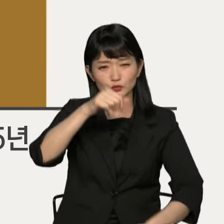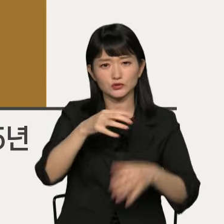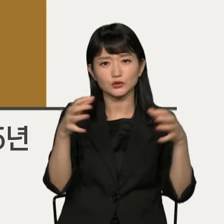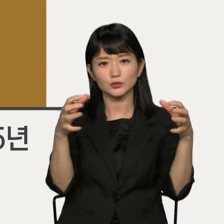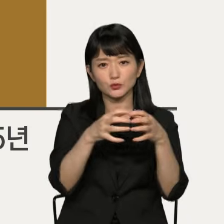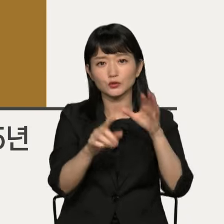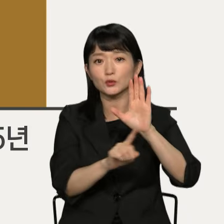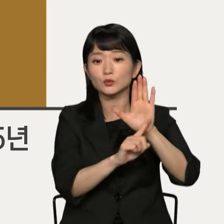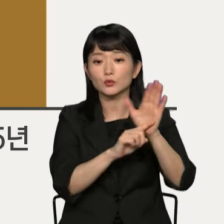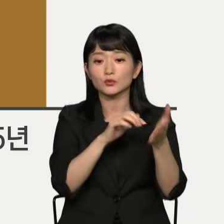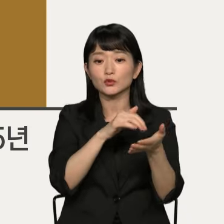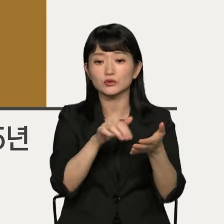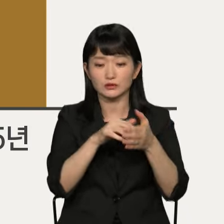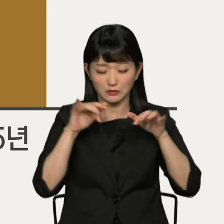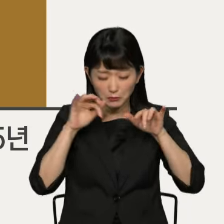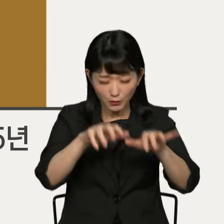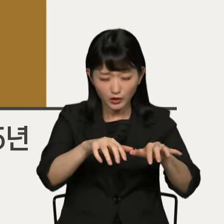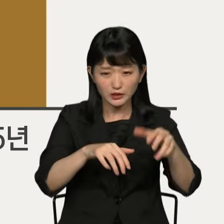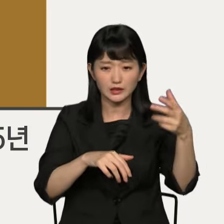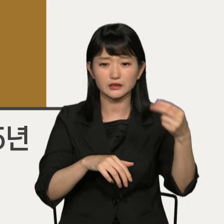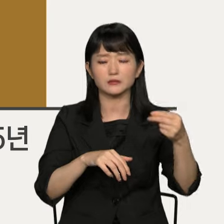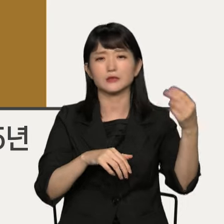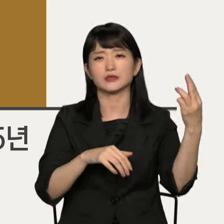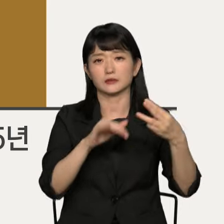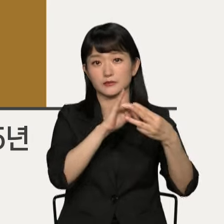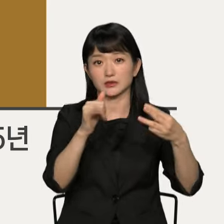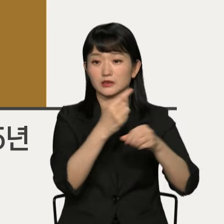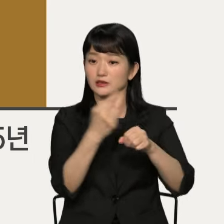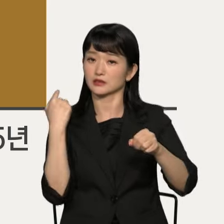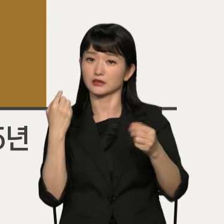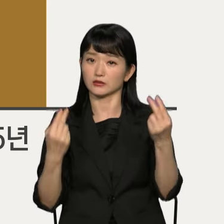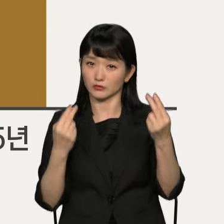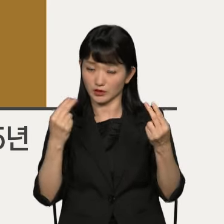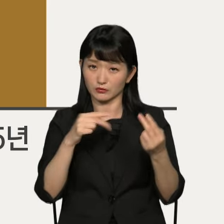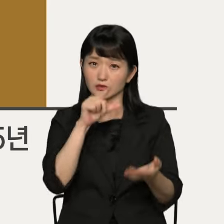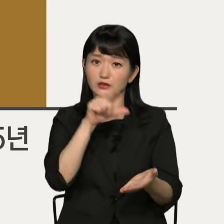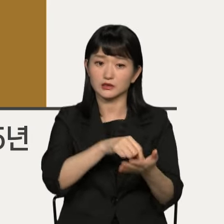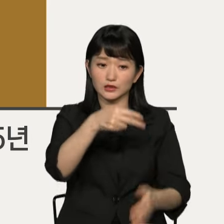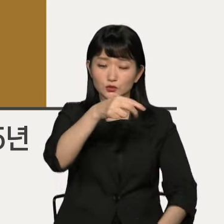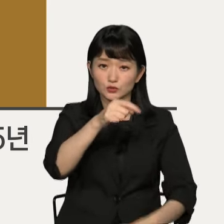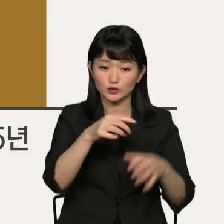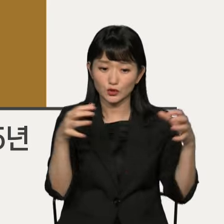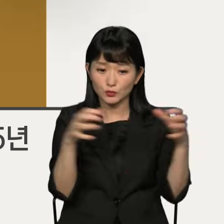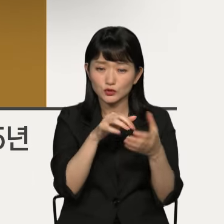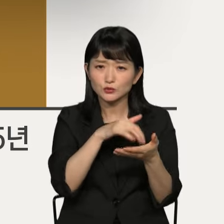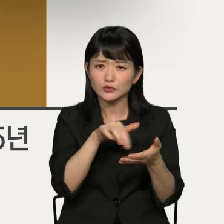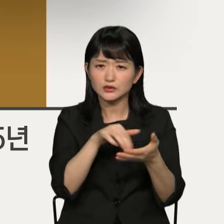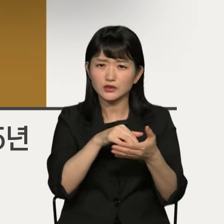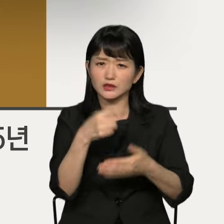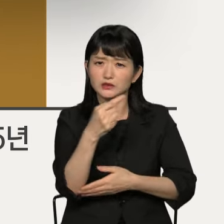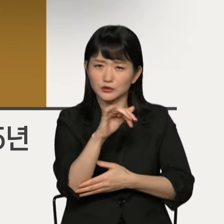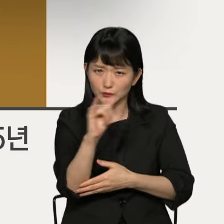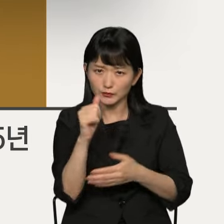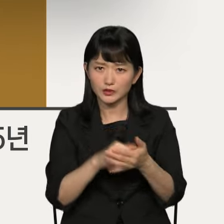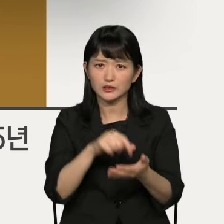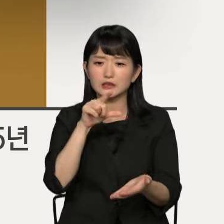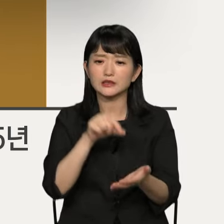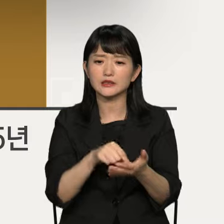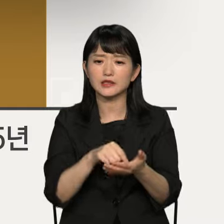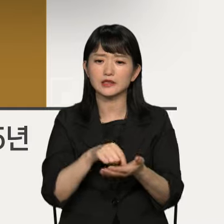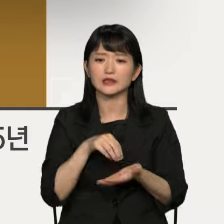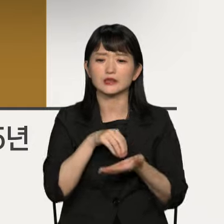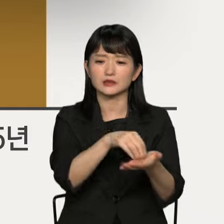7만 3천 명 넘게 몰렸습니다. 지난해보다 수시 모집이 약 1천 명 늘어났는데 지원자는 약 1만 5천